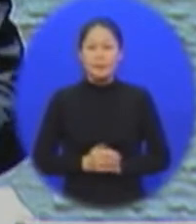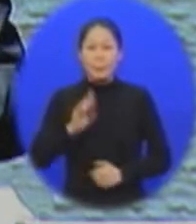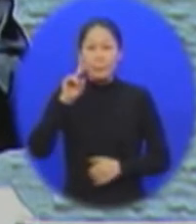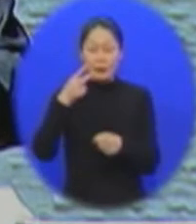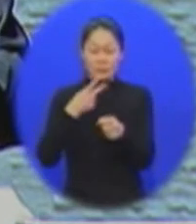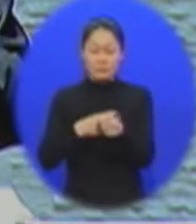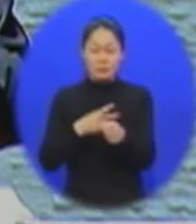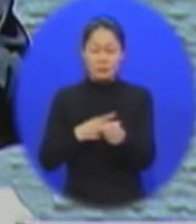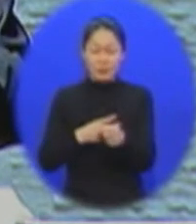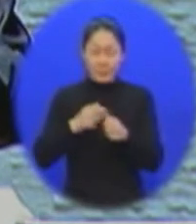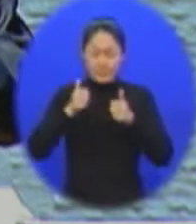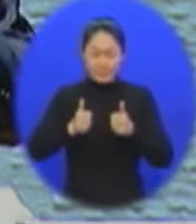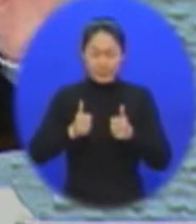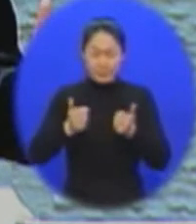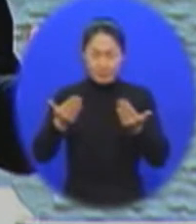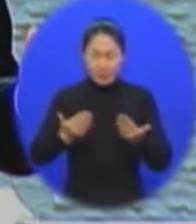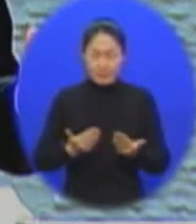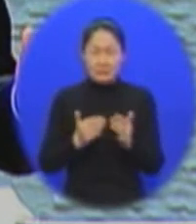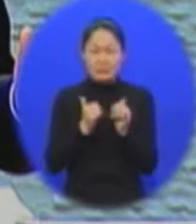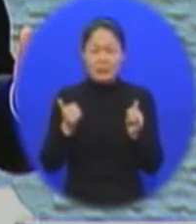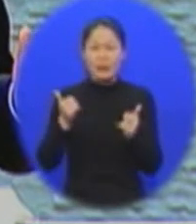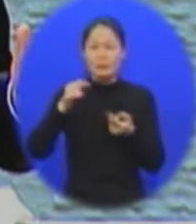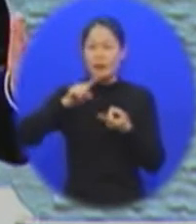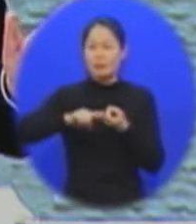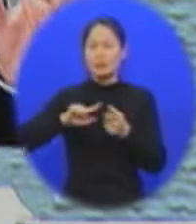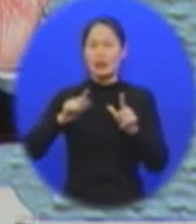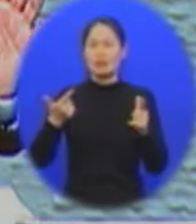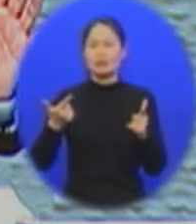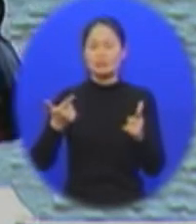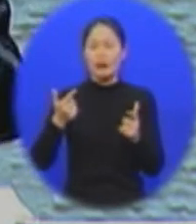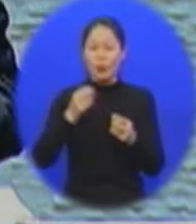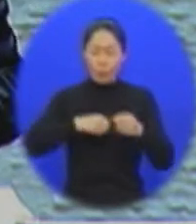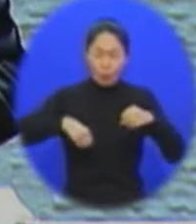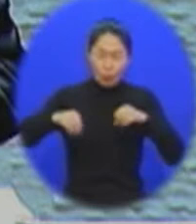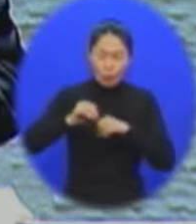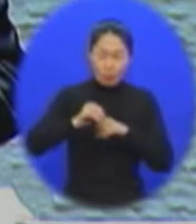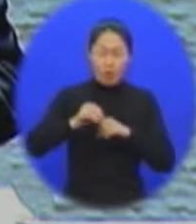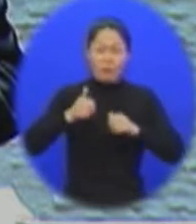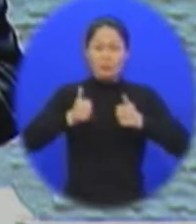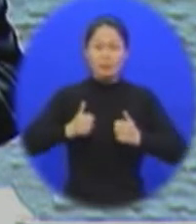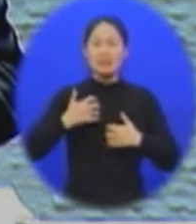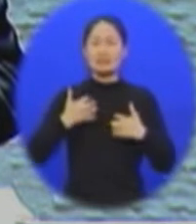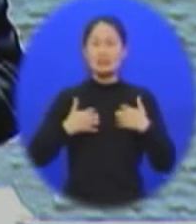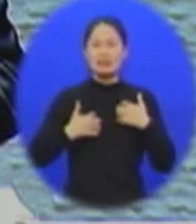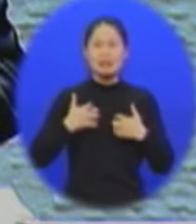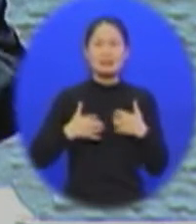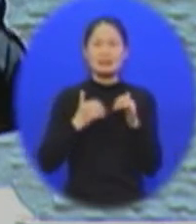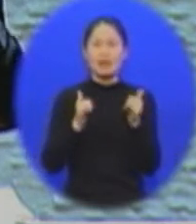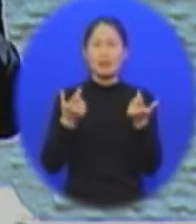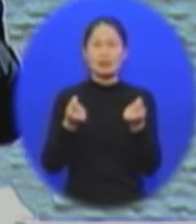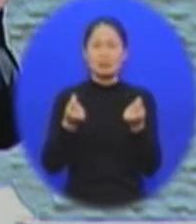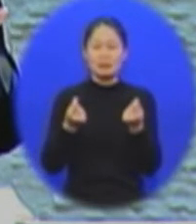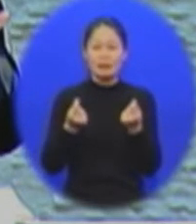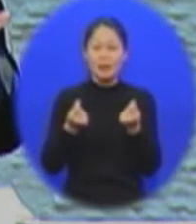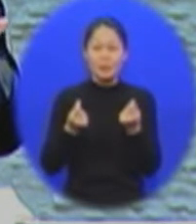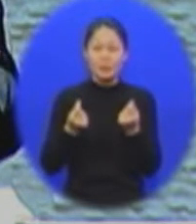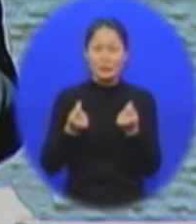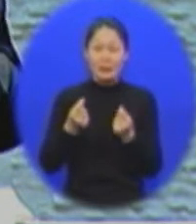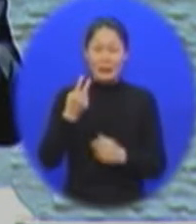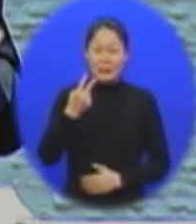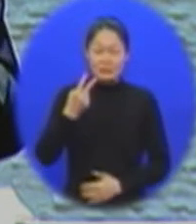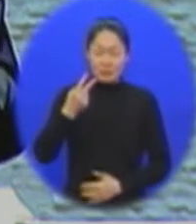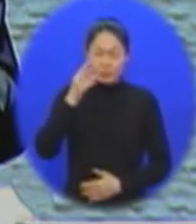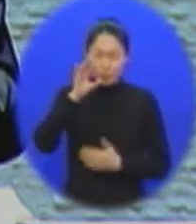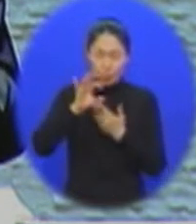사도 바울은 재판 받는 사람 같지 않았습니다 오히려 재판을 즐기는 사람 같아요 2절 말씀에 보면 은